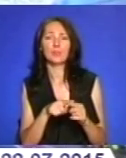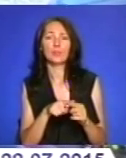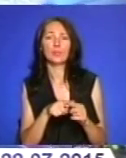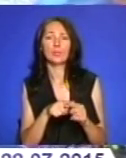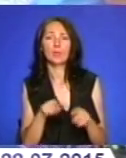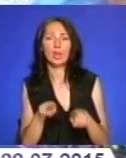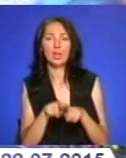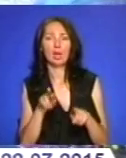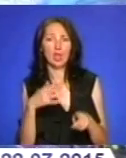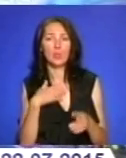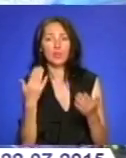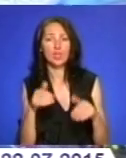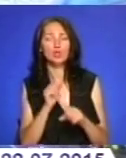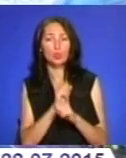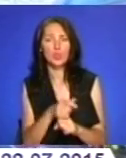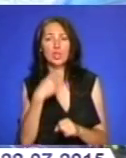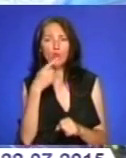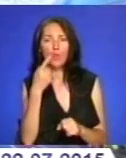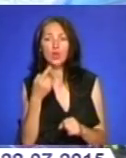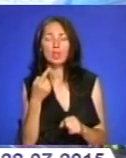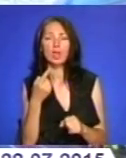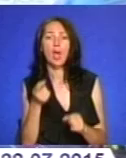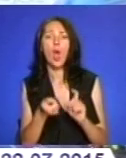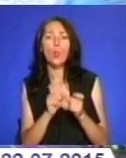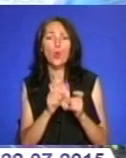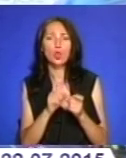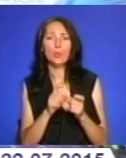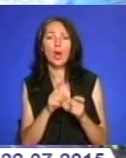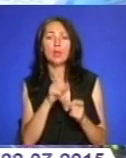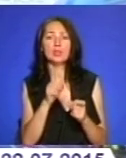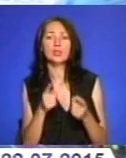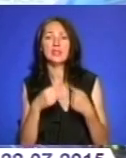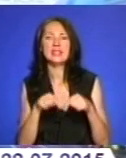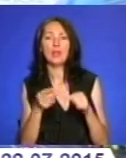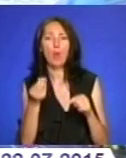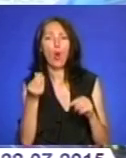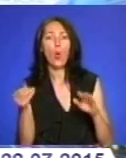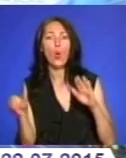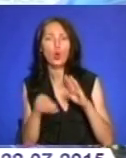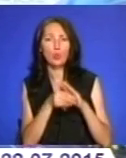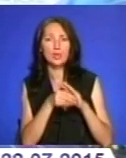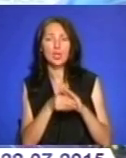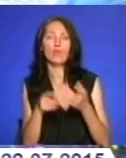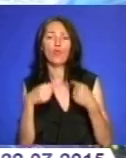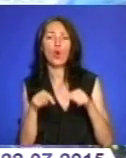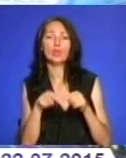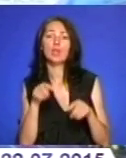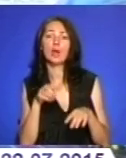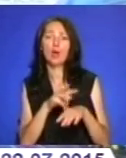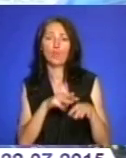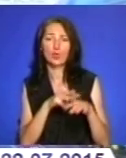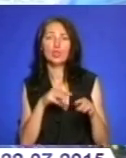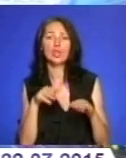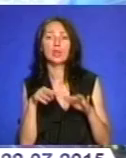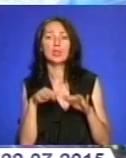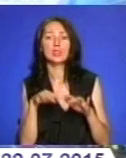так як ми вже зупинялись і говорили, це боротьба з системною корупцією в органах внутрішніх справ.